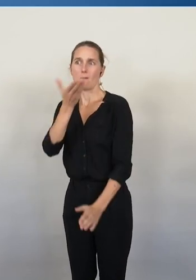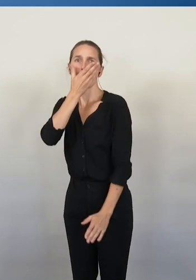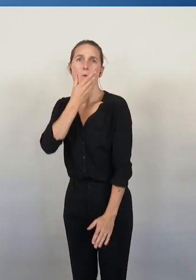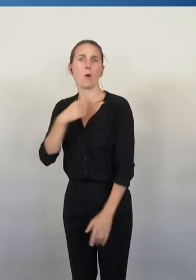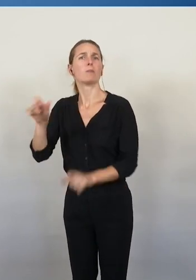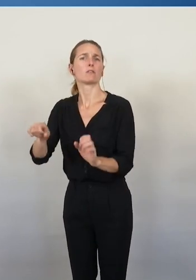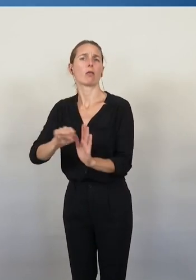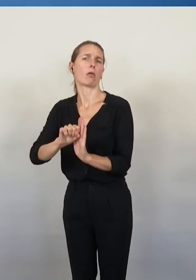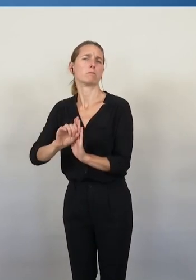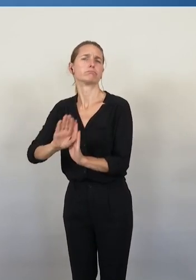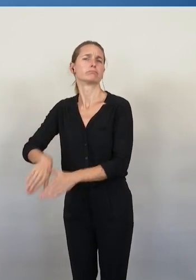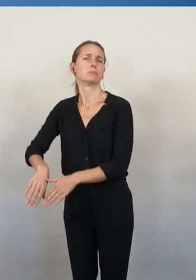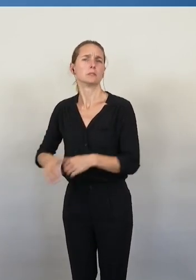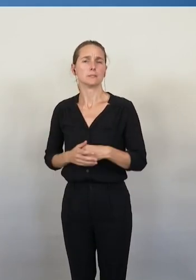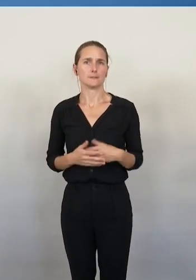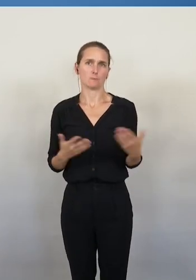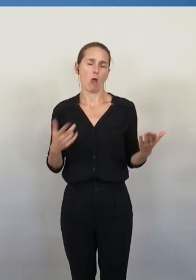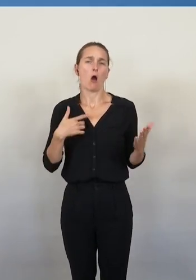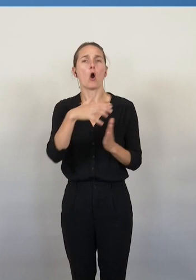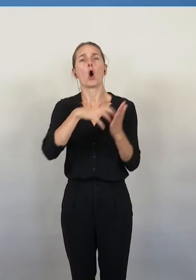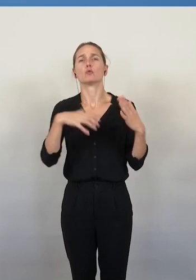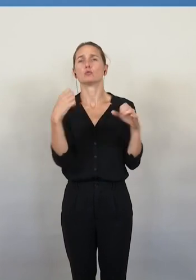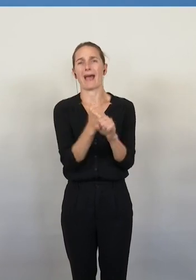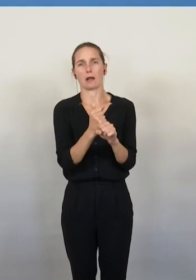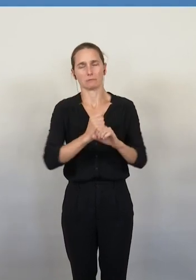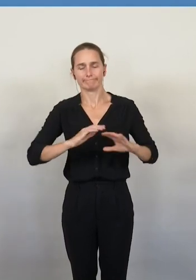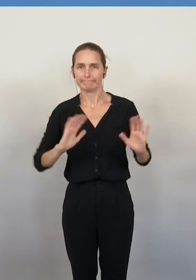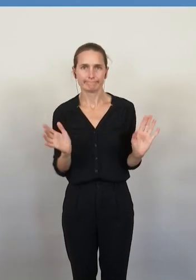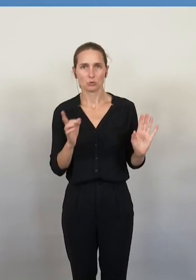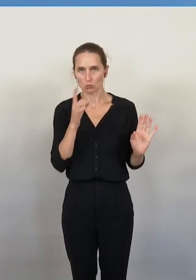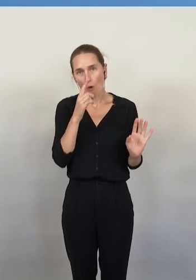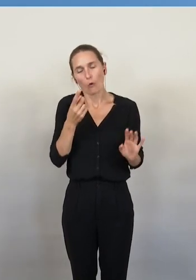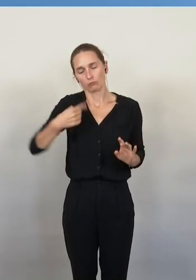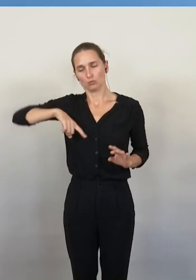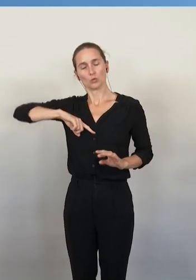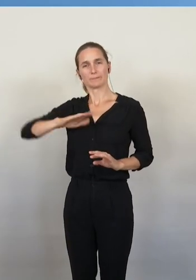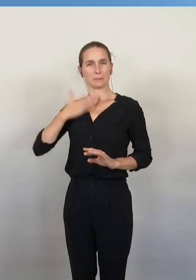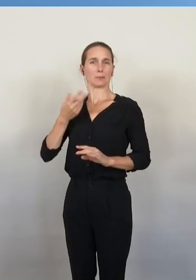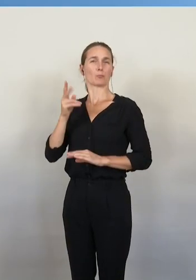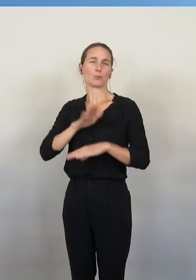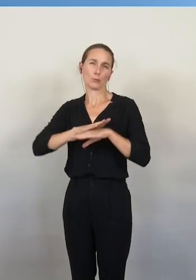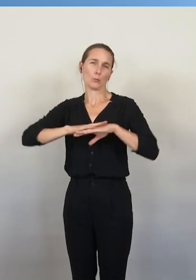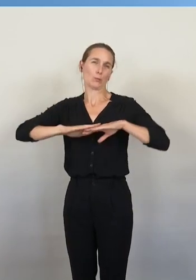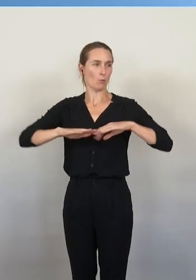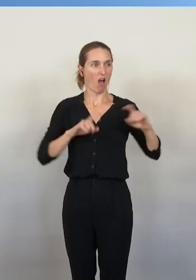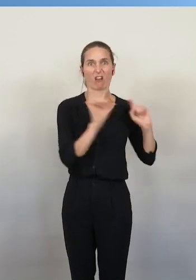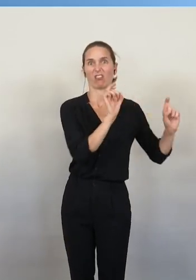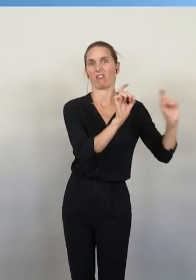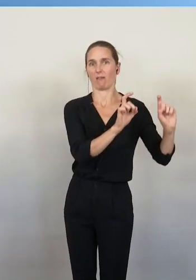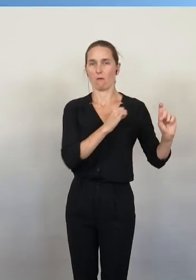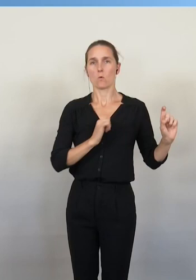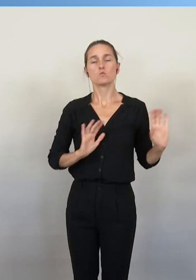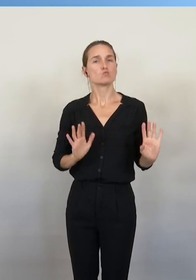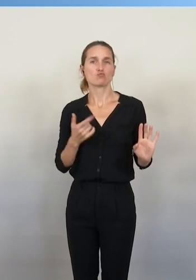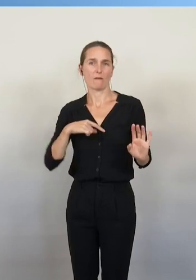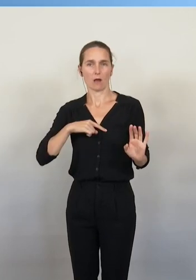qui a été dit pense qu'il y a beaucoup plus de bienveillance de notre part parce que maintenant nous sommes tournés vers l'avenir de la ville et vers